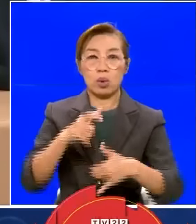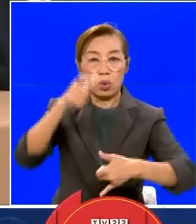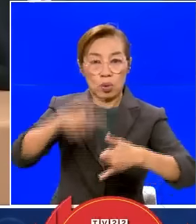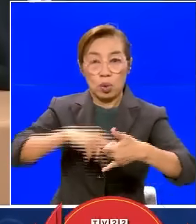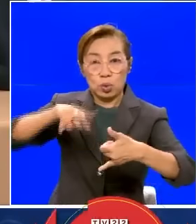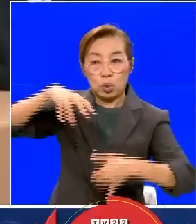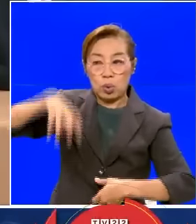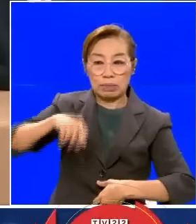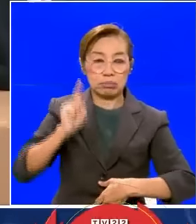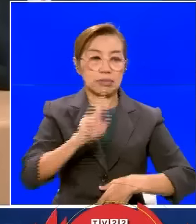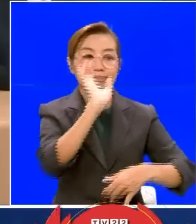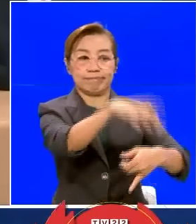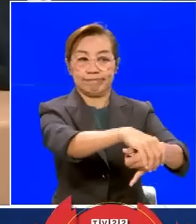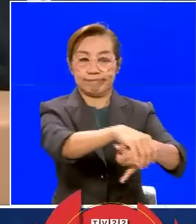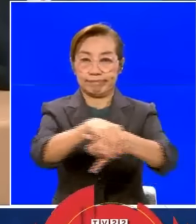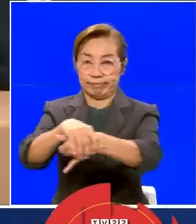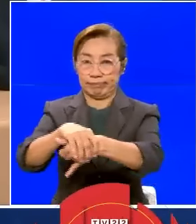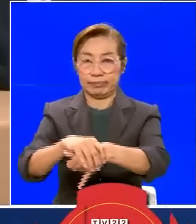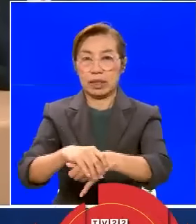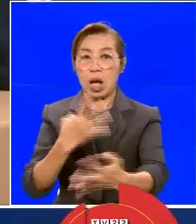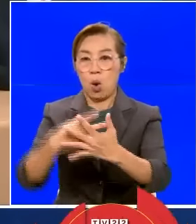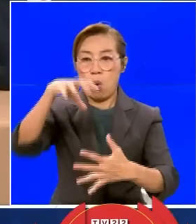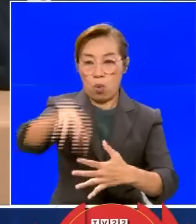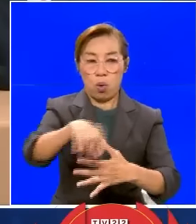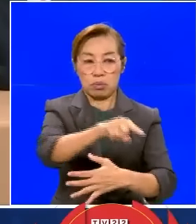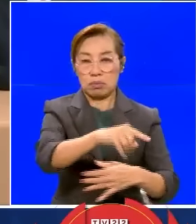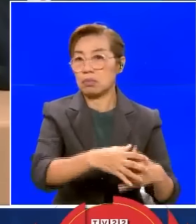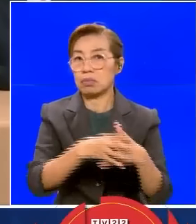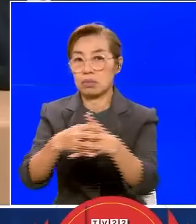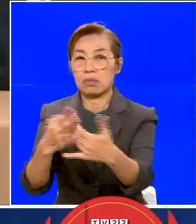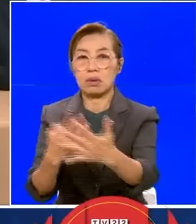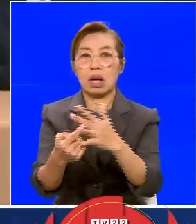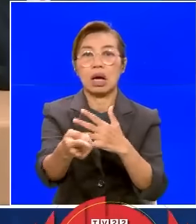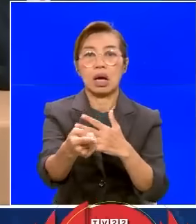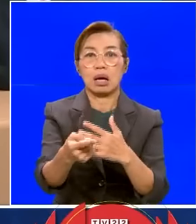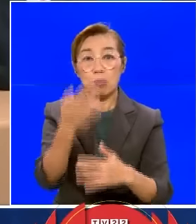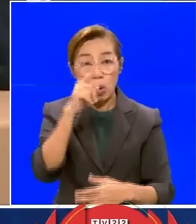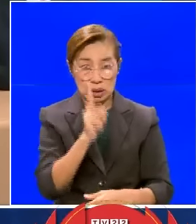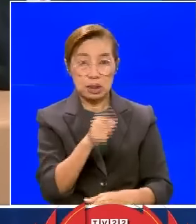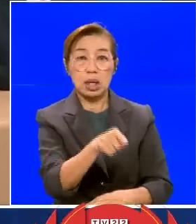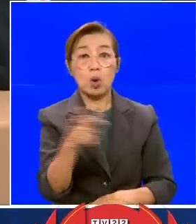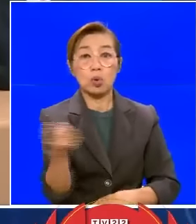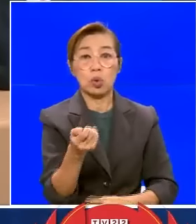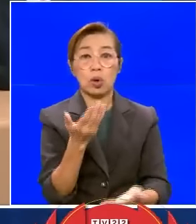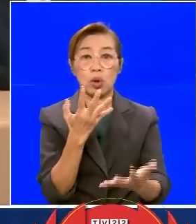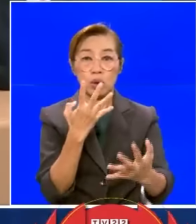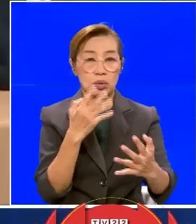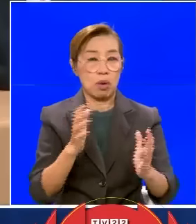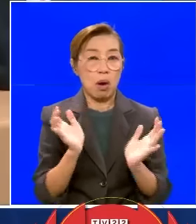ทัณฑ์เพื่อนำคุณทักษิณซึ่งเป็นนักโทษที่อยู่ระหว่างการพักโทษแต่ไปมีความผิดใหม่อีกกลับเข้าสู่เรือน